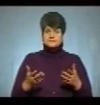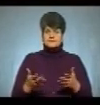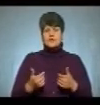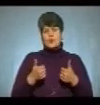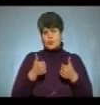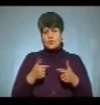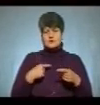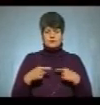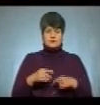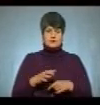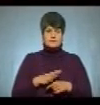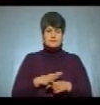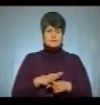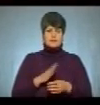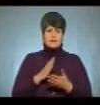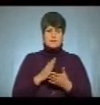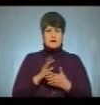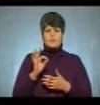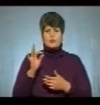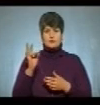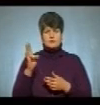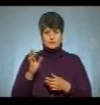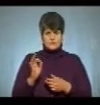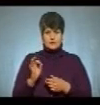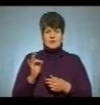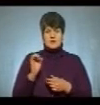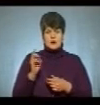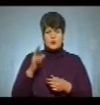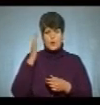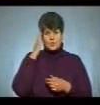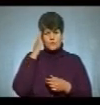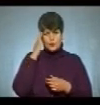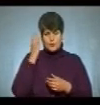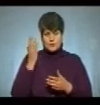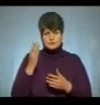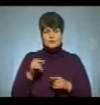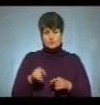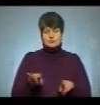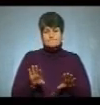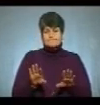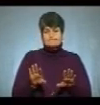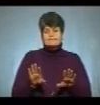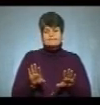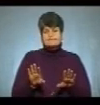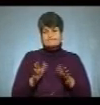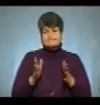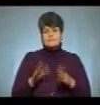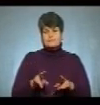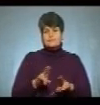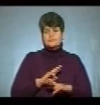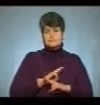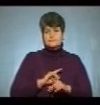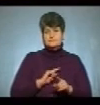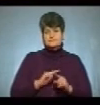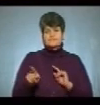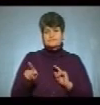Хороший футболіст був, мав онкологію, рак головного мозку, і тому він так пішов від нас